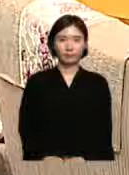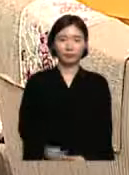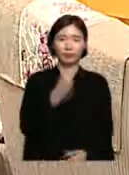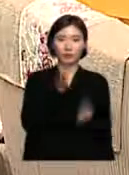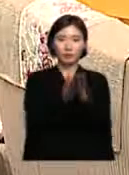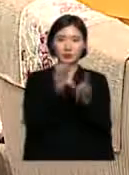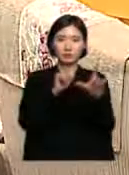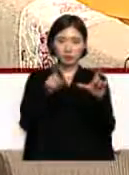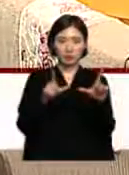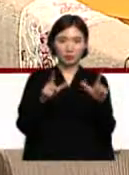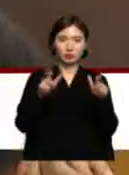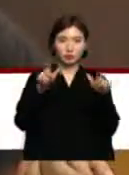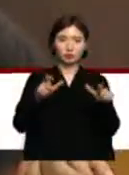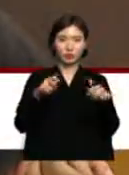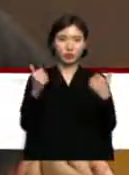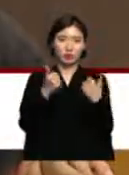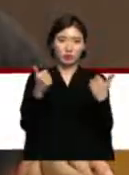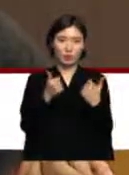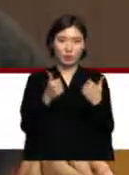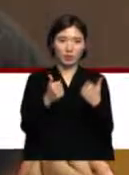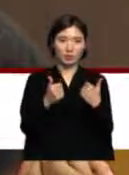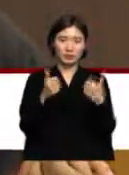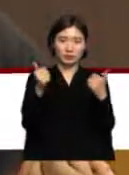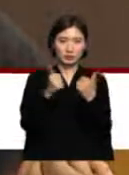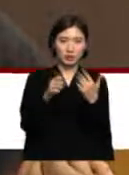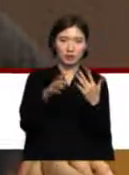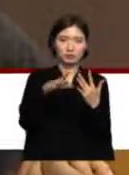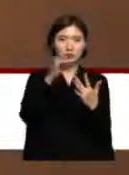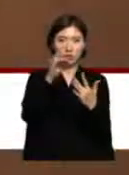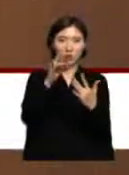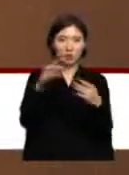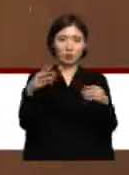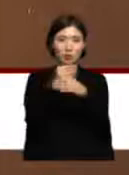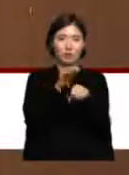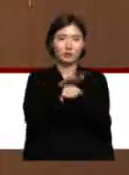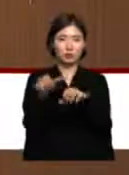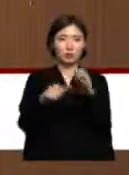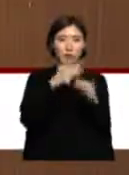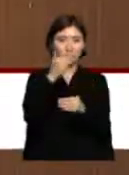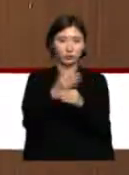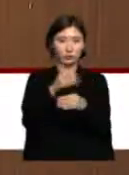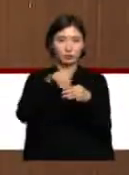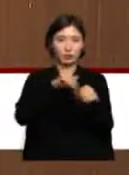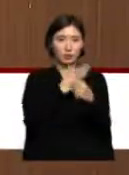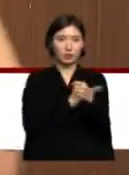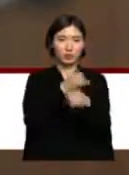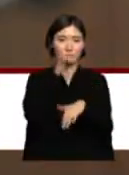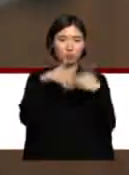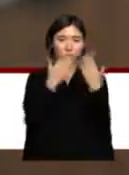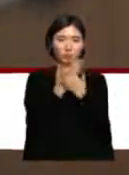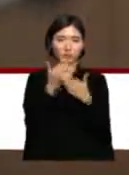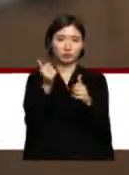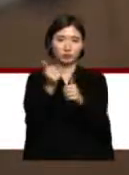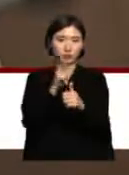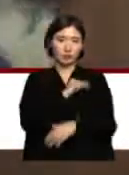서울시 대부분의 구의회는 의장단 선거에 일명 교황 선출 방식을 쓰고 있습니다. 투표권이 있는 모든 의원이 후보가